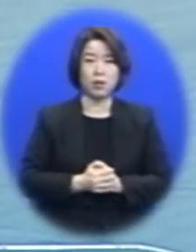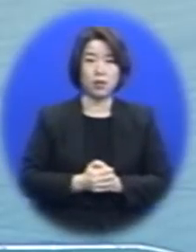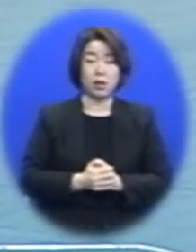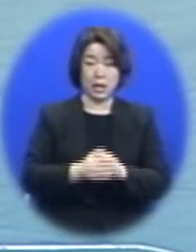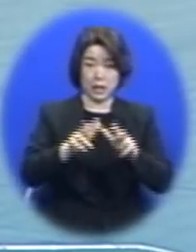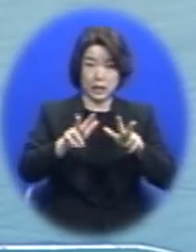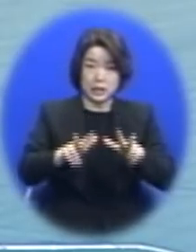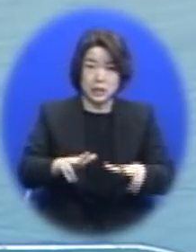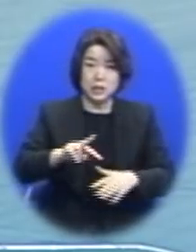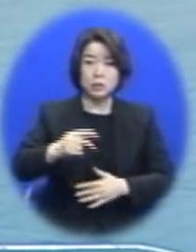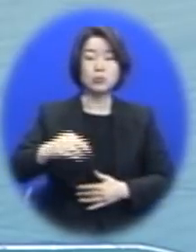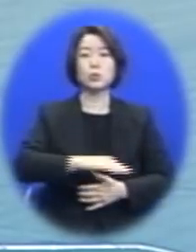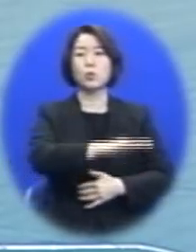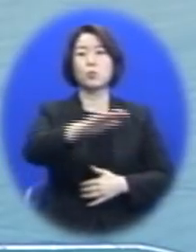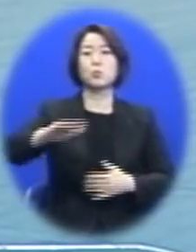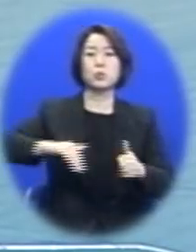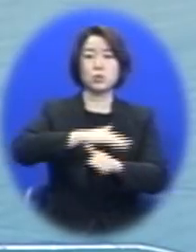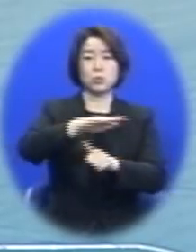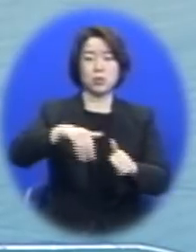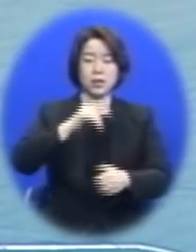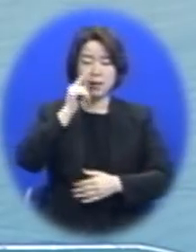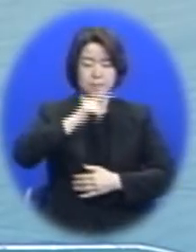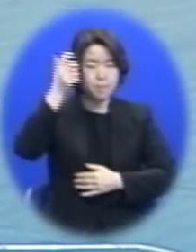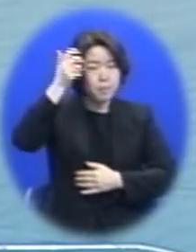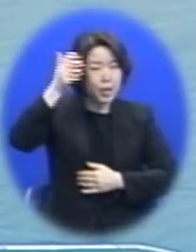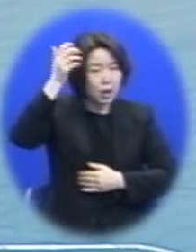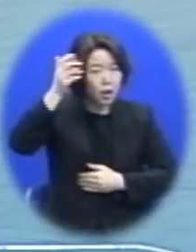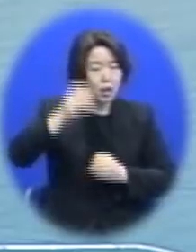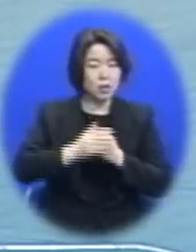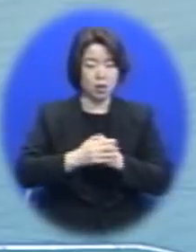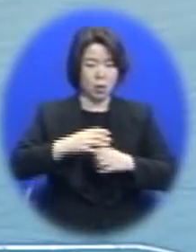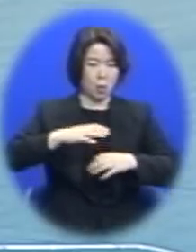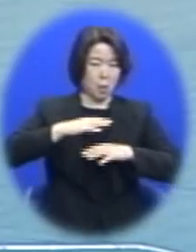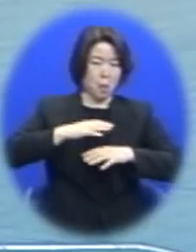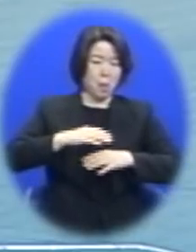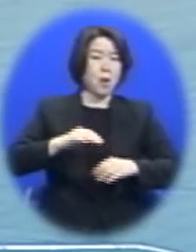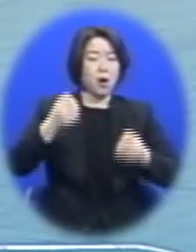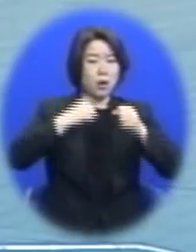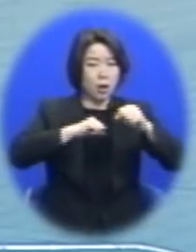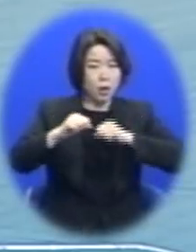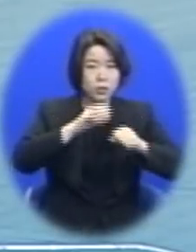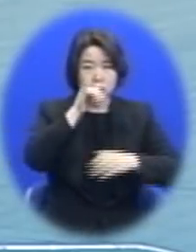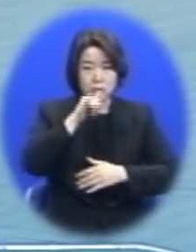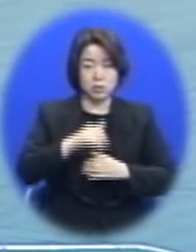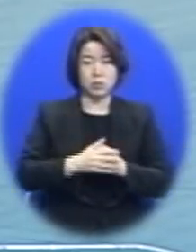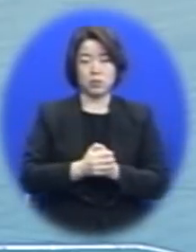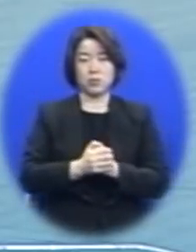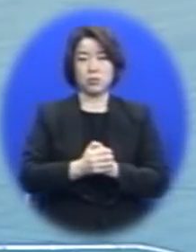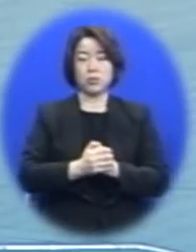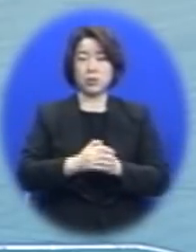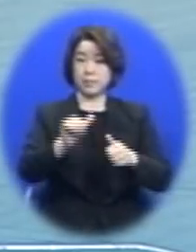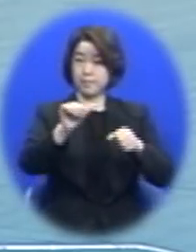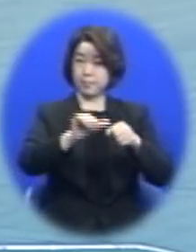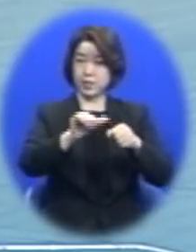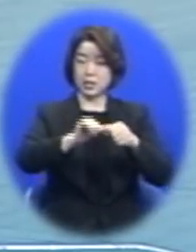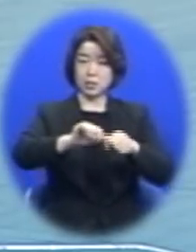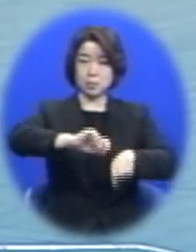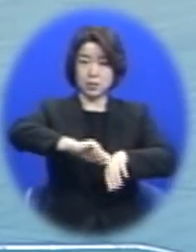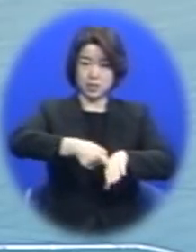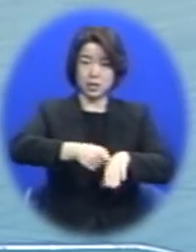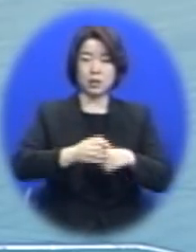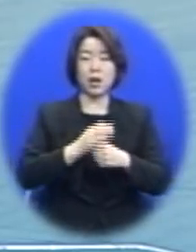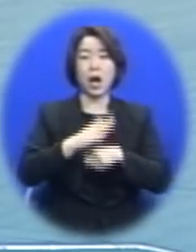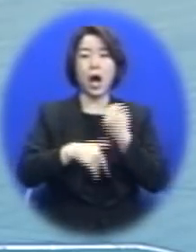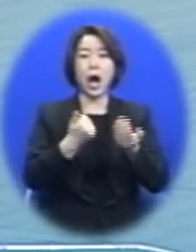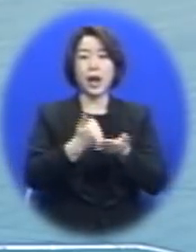지금도 우리 주변에서 악한 영은 무섭게 역삼 이 다섯 번째 재앙은 하나님의 인을